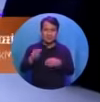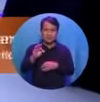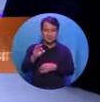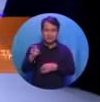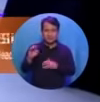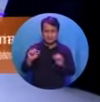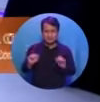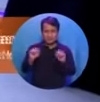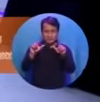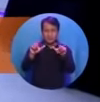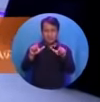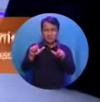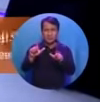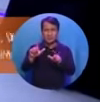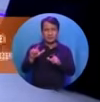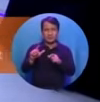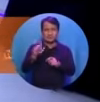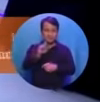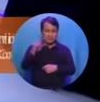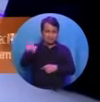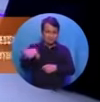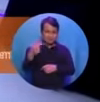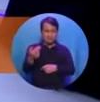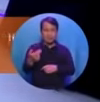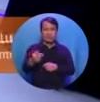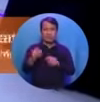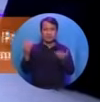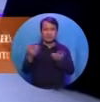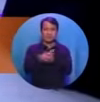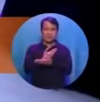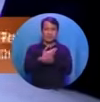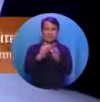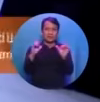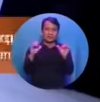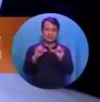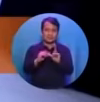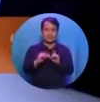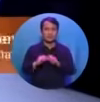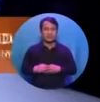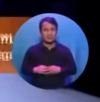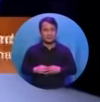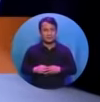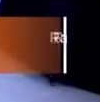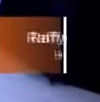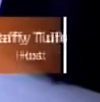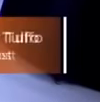Live, tutok lang po sa Facebook page ng 1PH para sa bagong link.